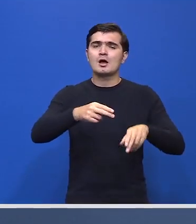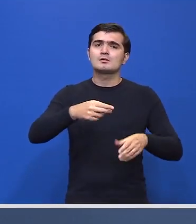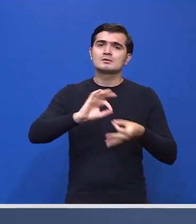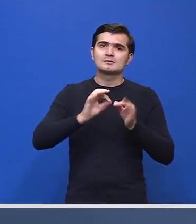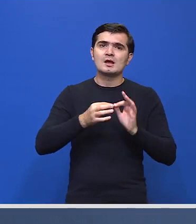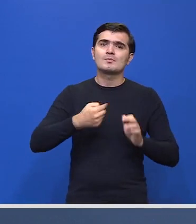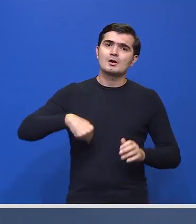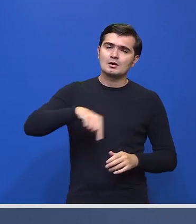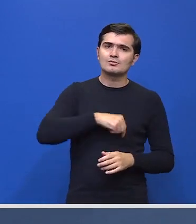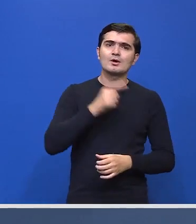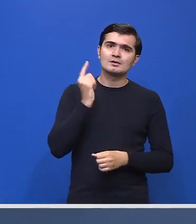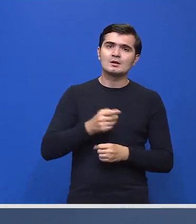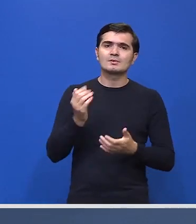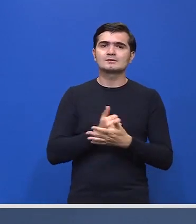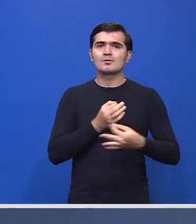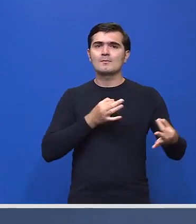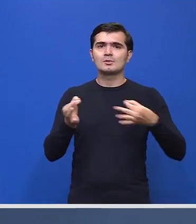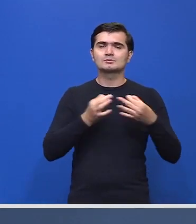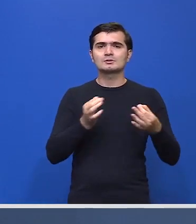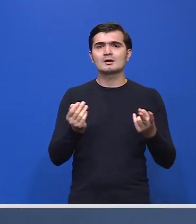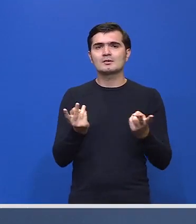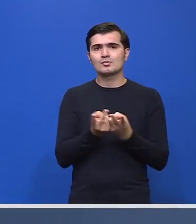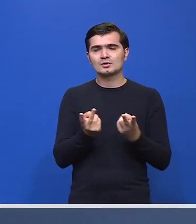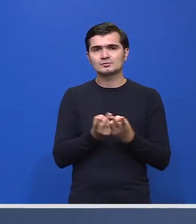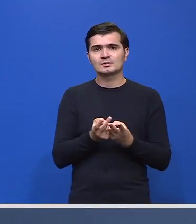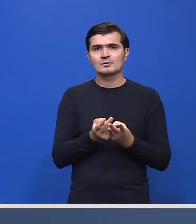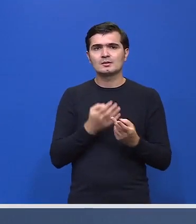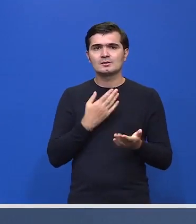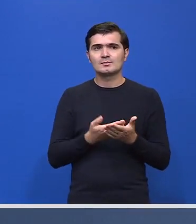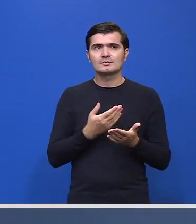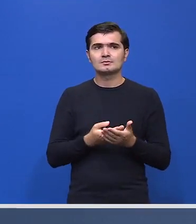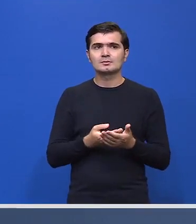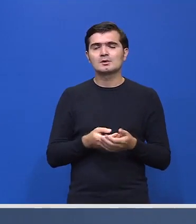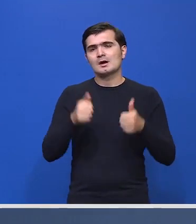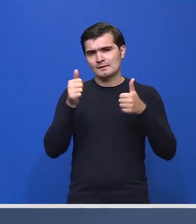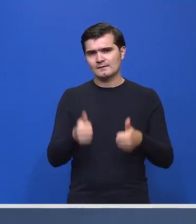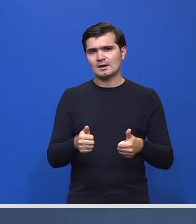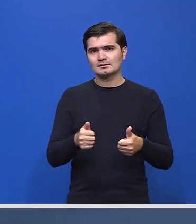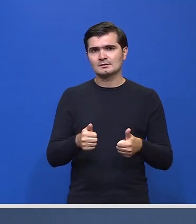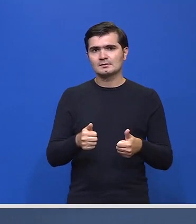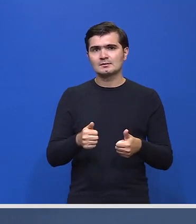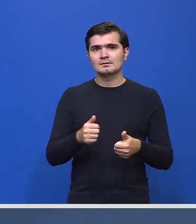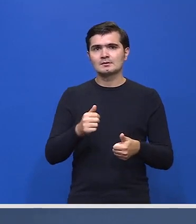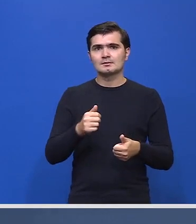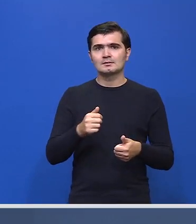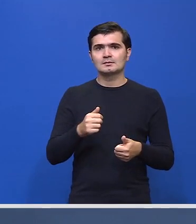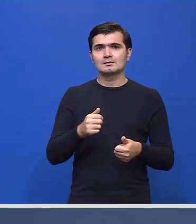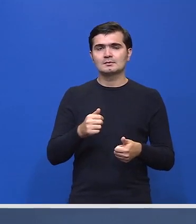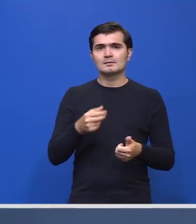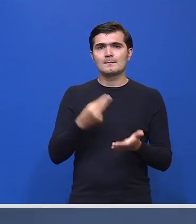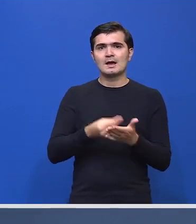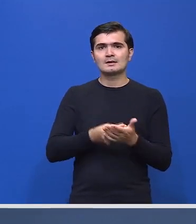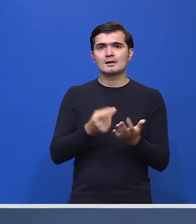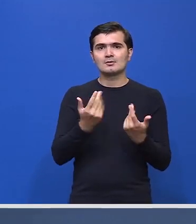trebui să luăm măsurile corespunzătoare, pentru că, într-adevăr, pentru cererea de plată numărul 2,